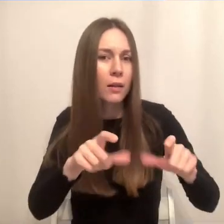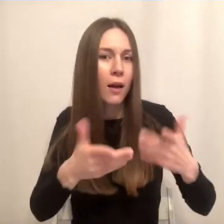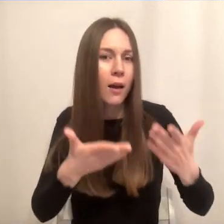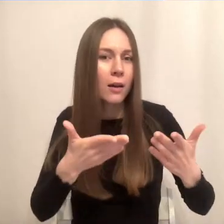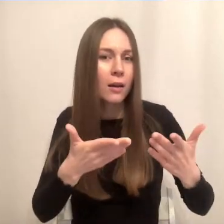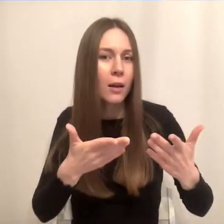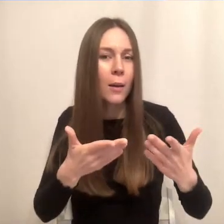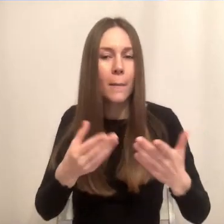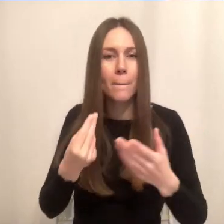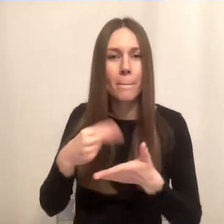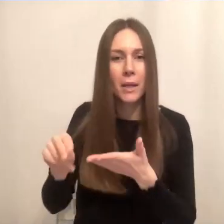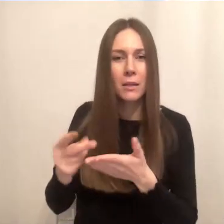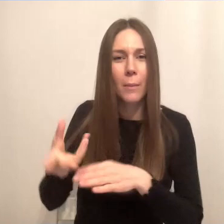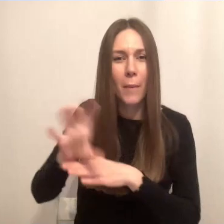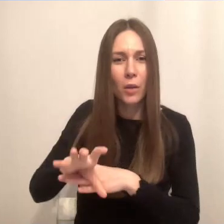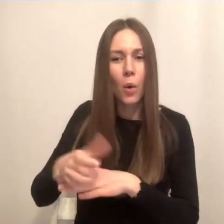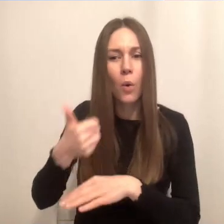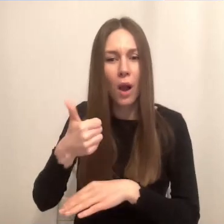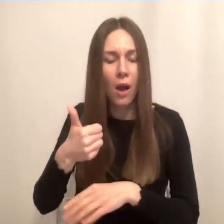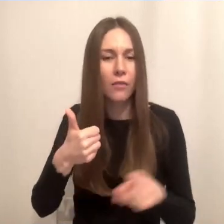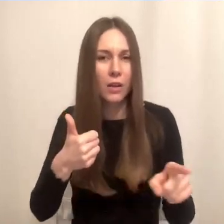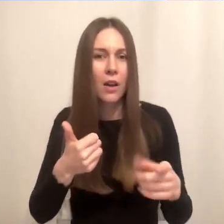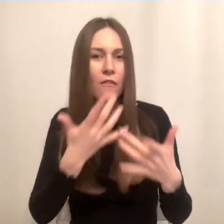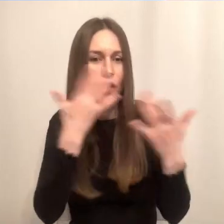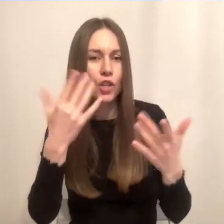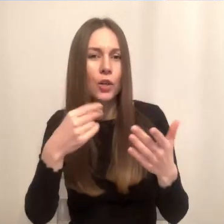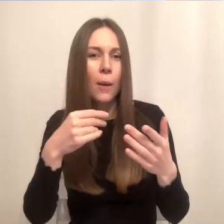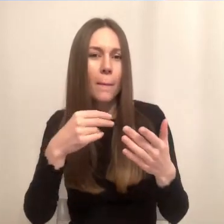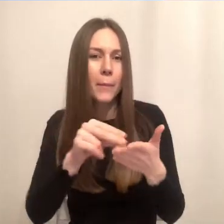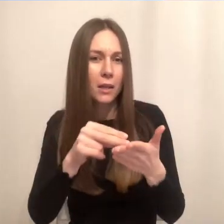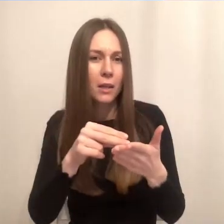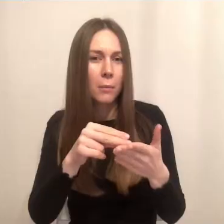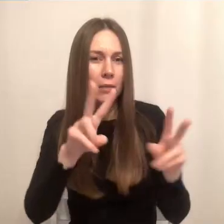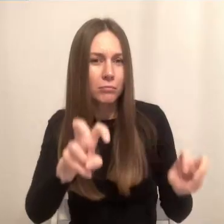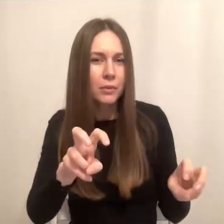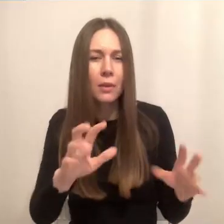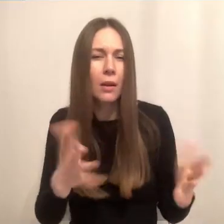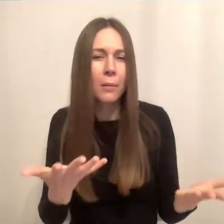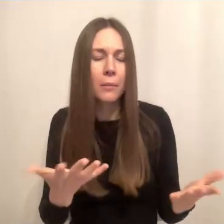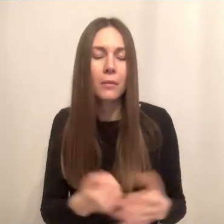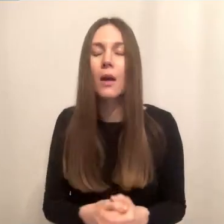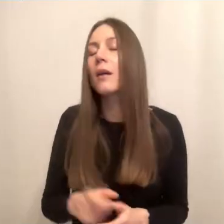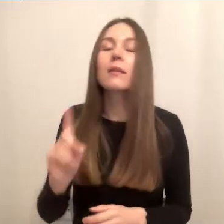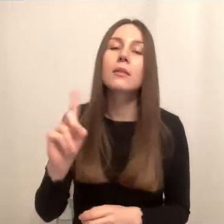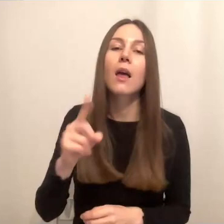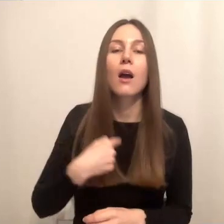perteklinių būdų, kad ta suma atitiktų viešuosius pirkimus. Kaip? Ne, aš tikrai ne tą turėjau omenyje.